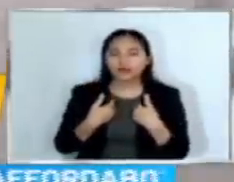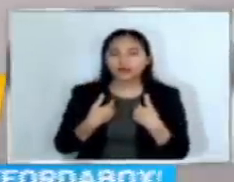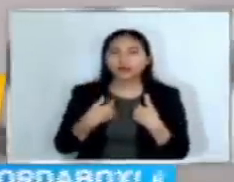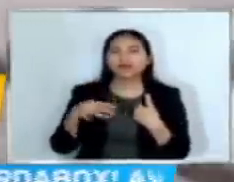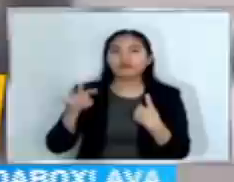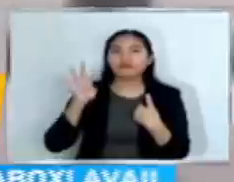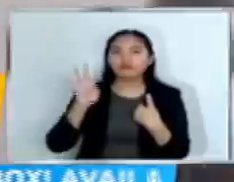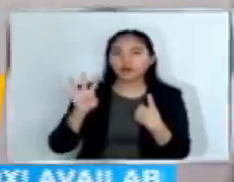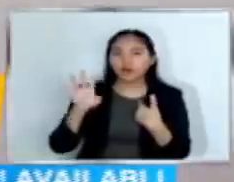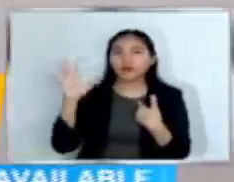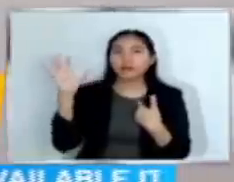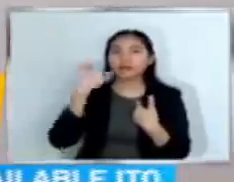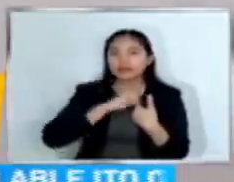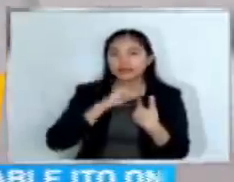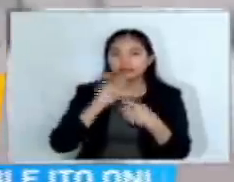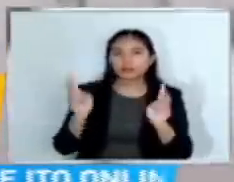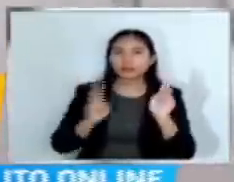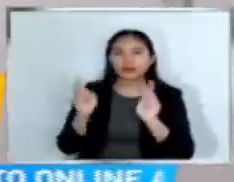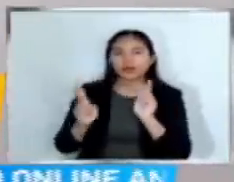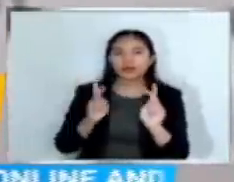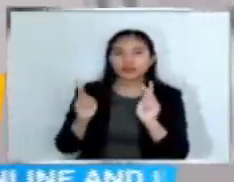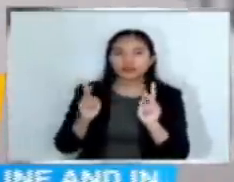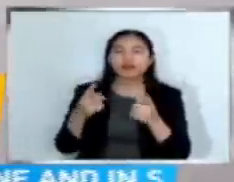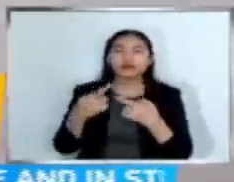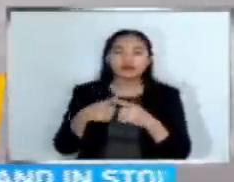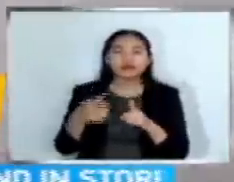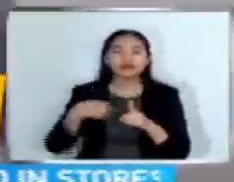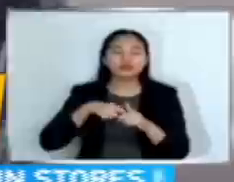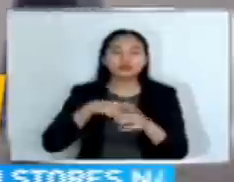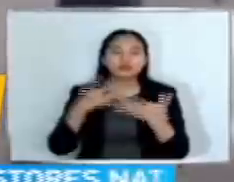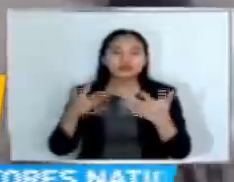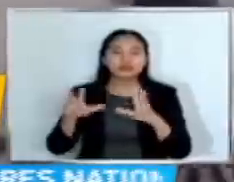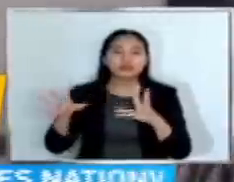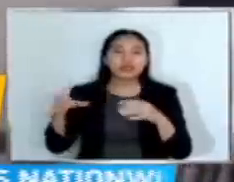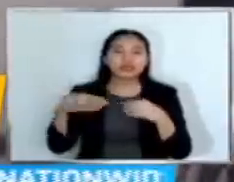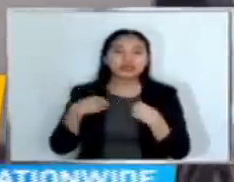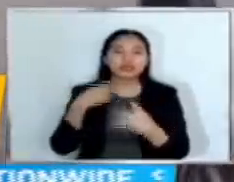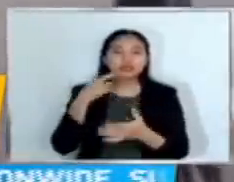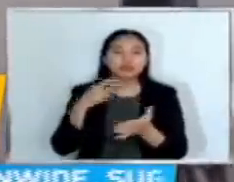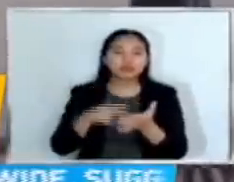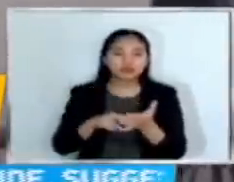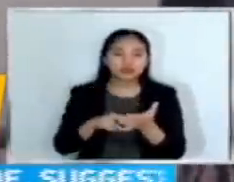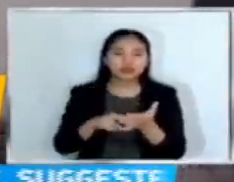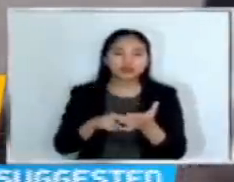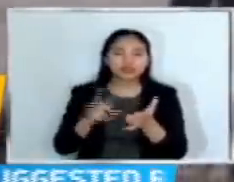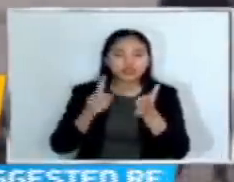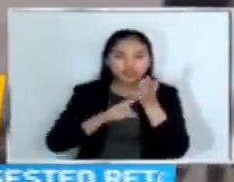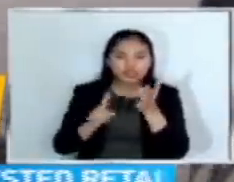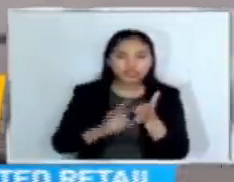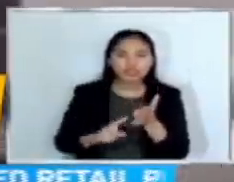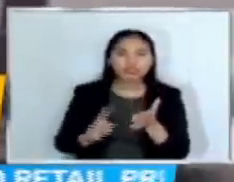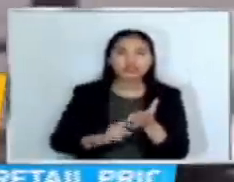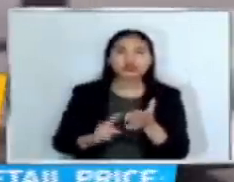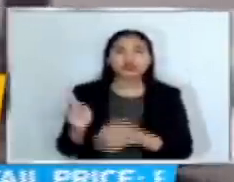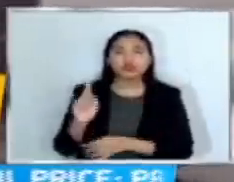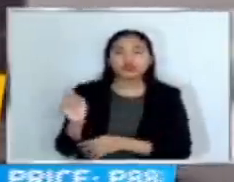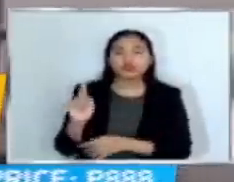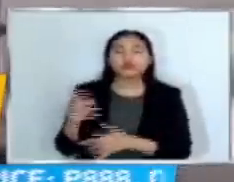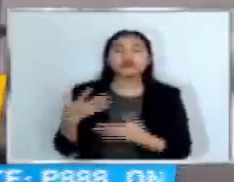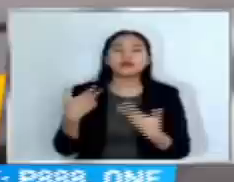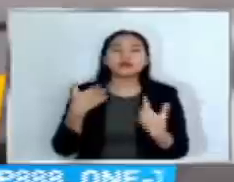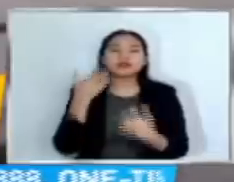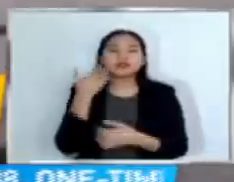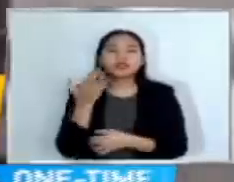persons. Pero natanggap na din po natin yung report na for validation po ang pagkasawi ng dagdag pa